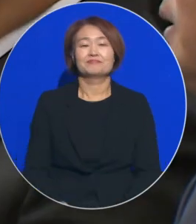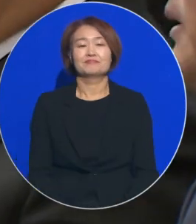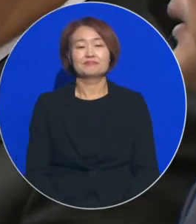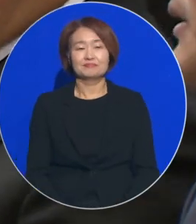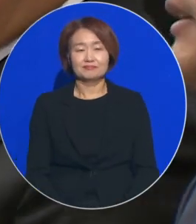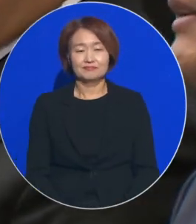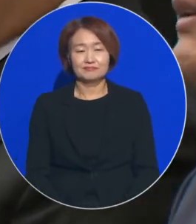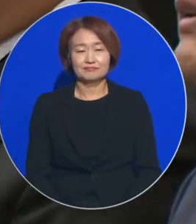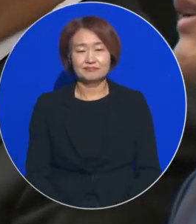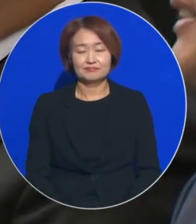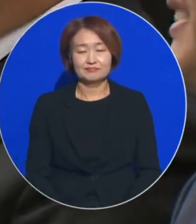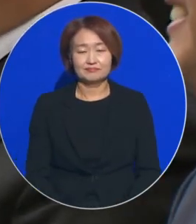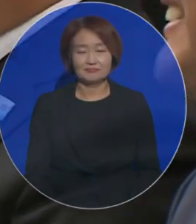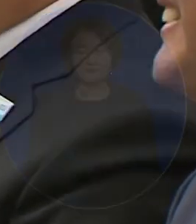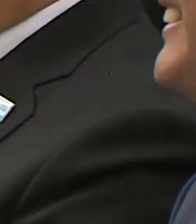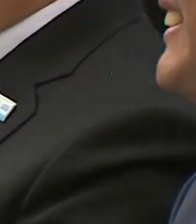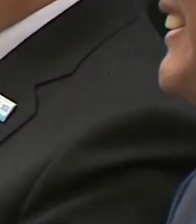KTV 민입니다